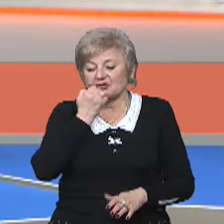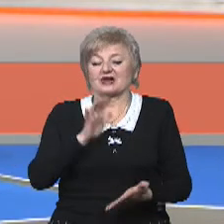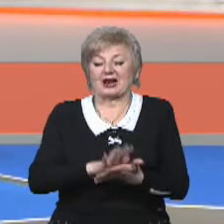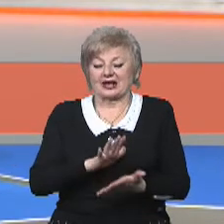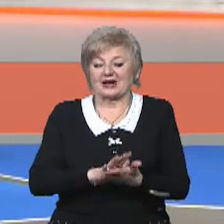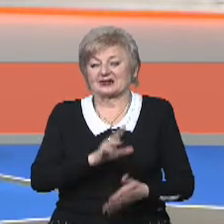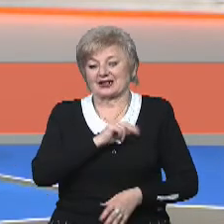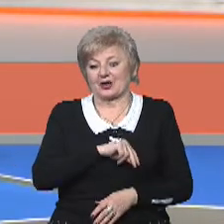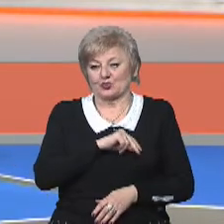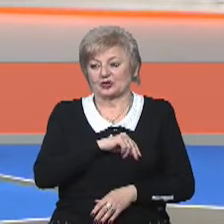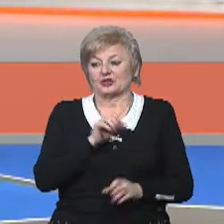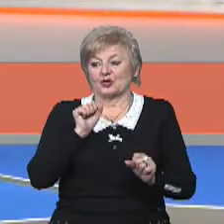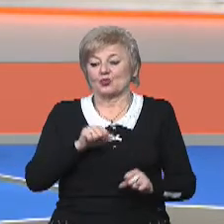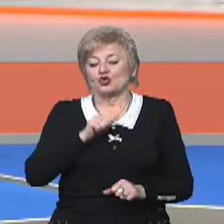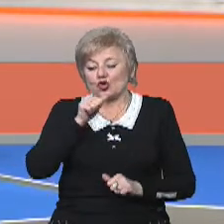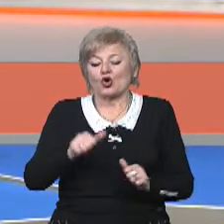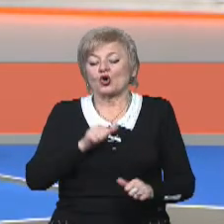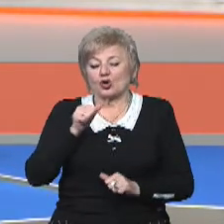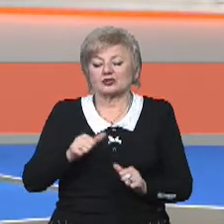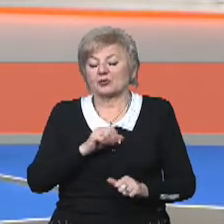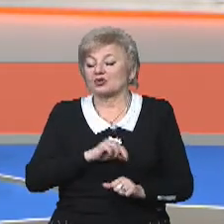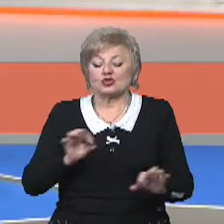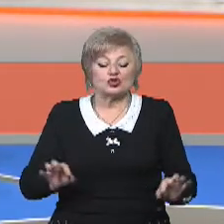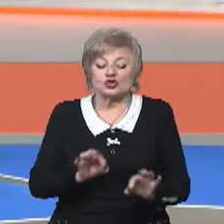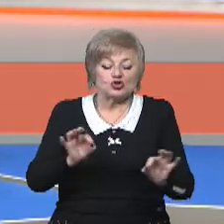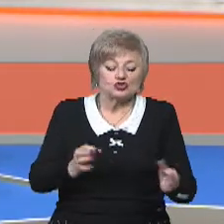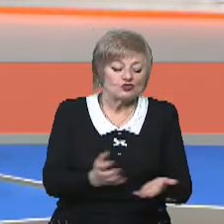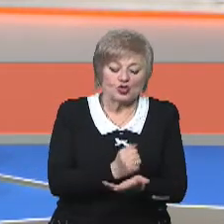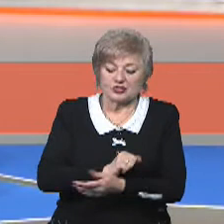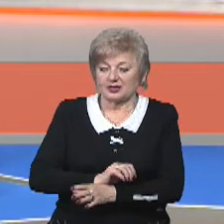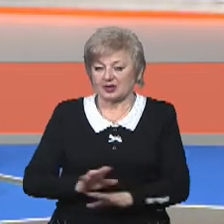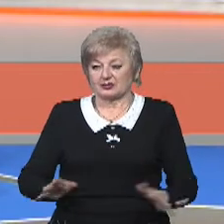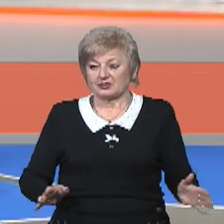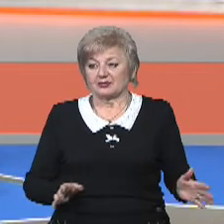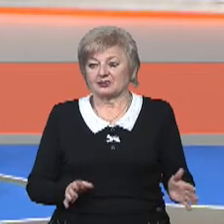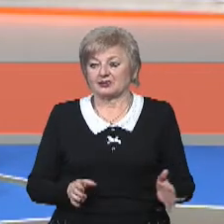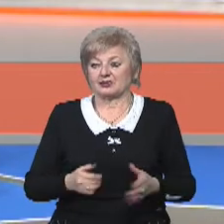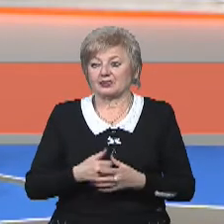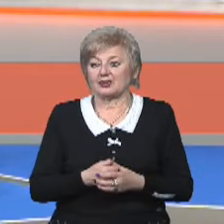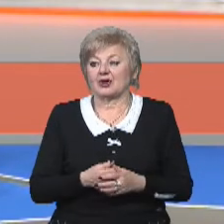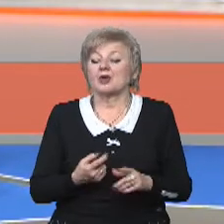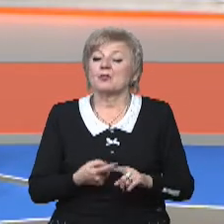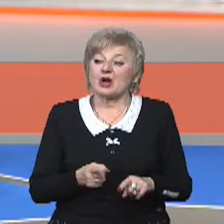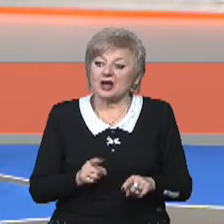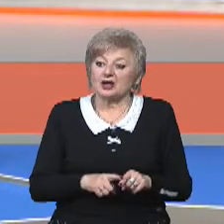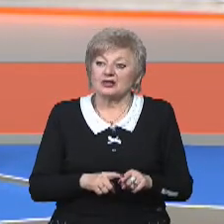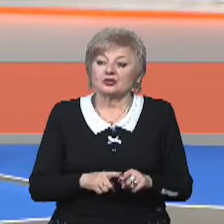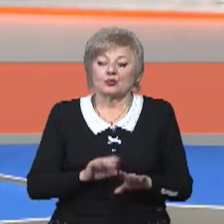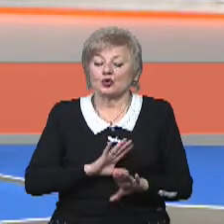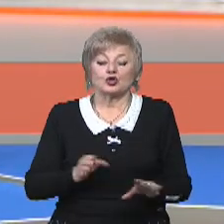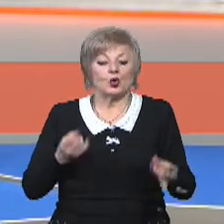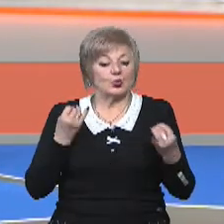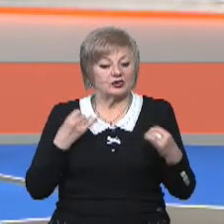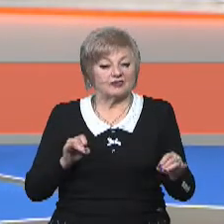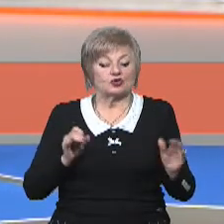робота. Можна працювати роками і не досягти яких-небудь успіхів. Ось. Тому і не дивно, що